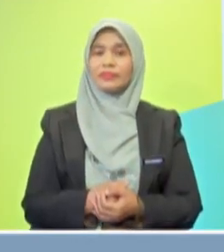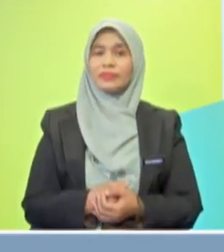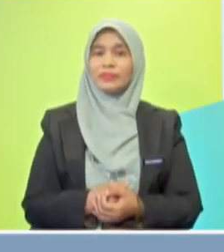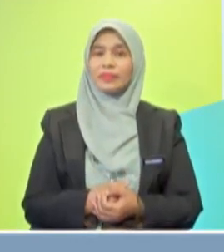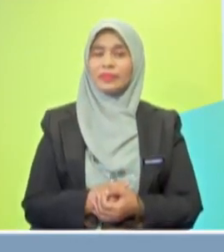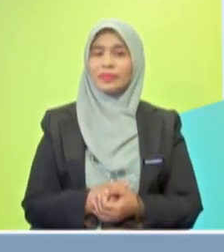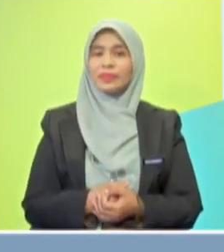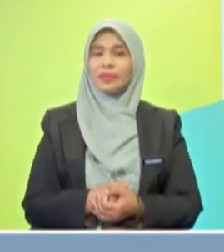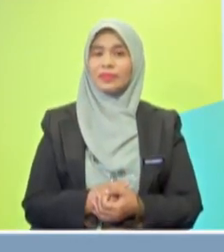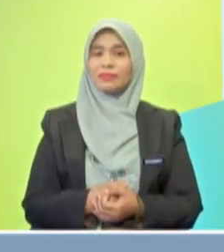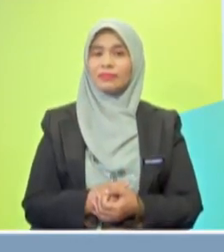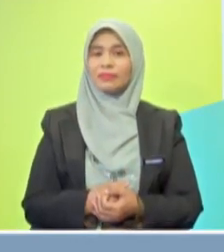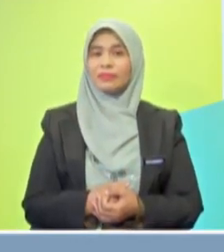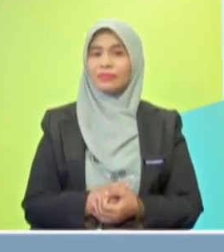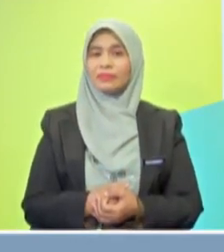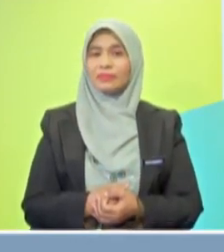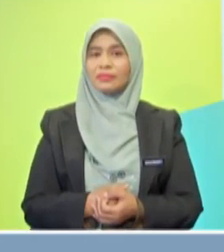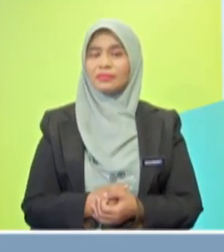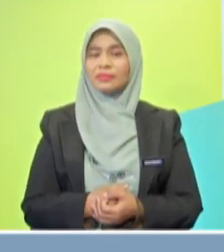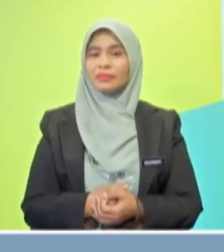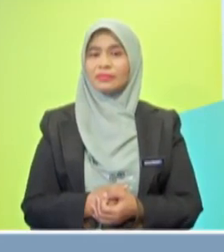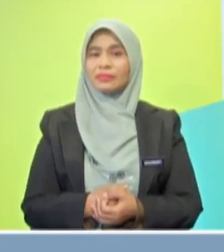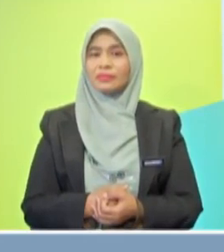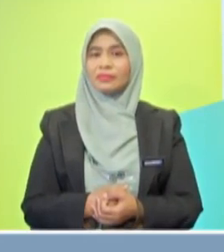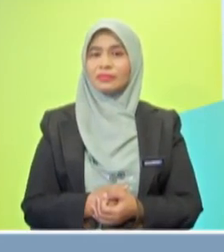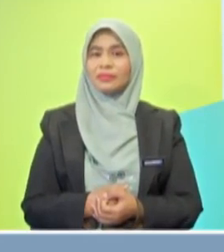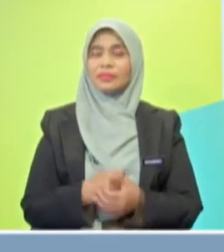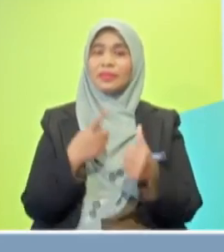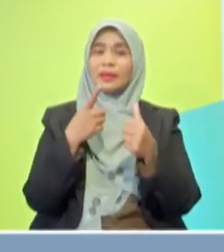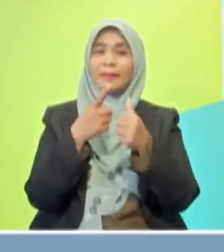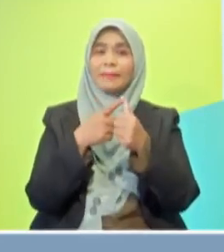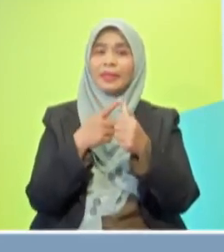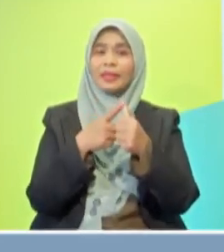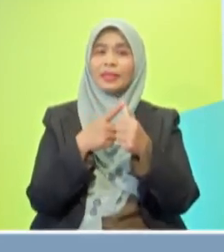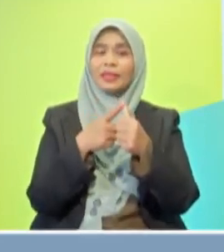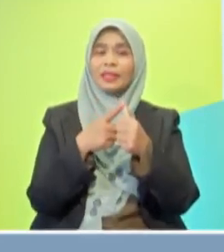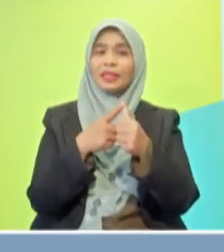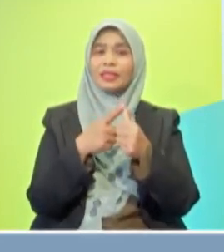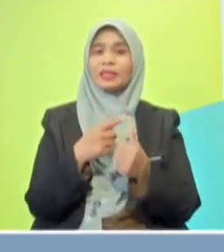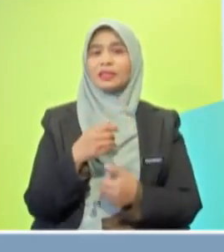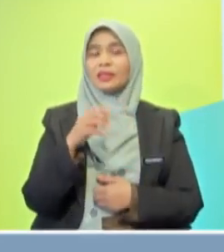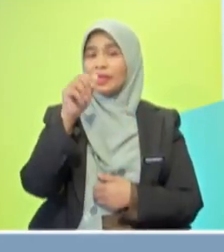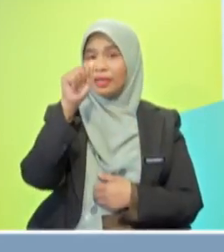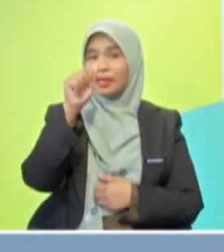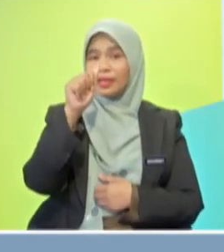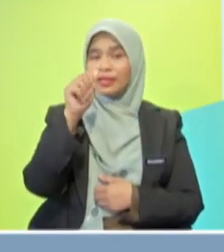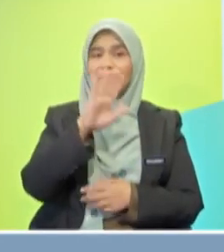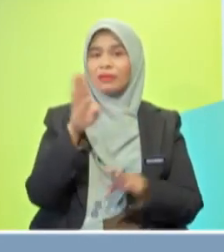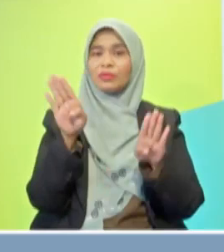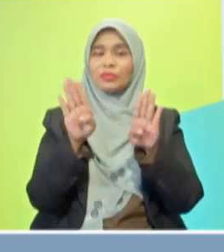Okey, Hani, silakan Hani. Boleh Hani bersedia? Okey, yang pertama AA tidak menutup